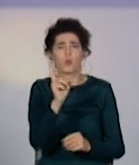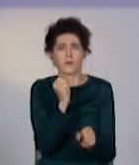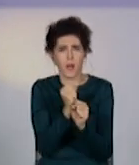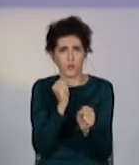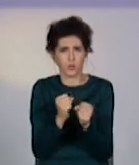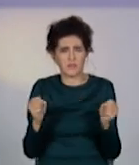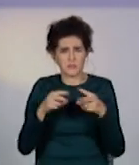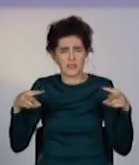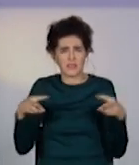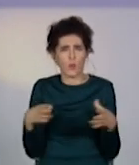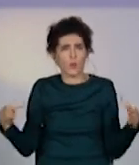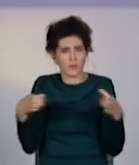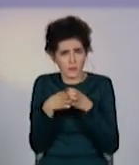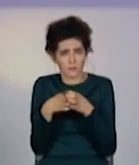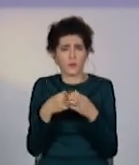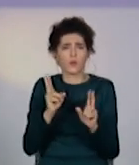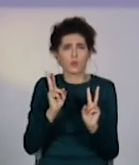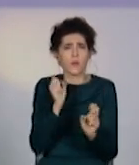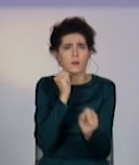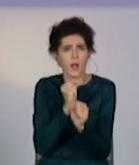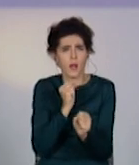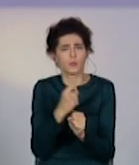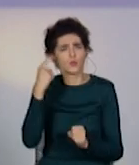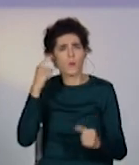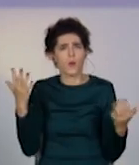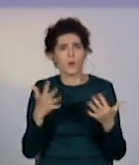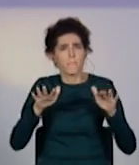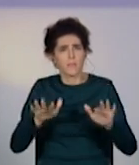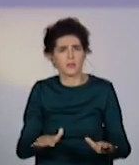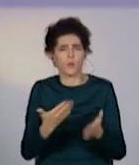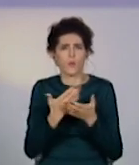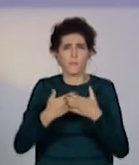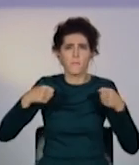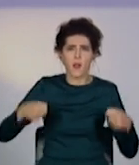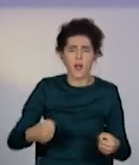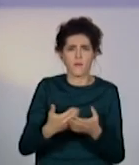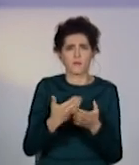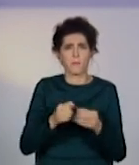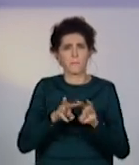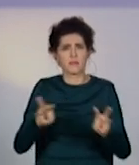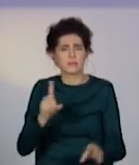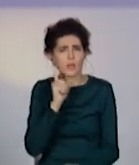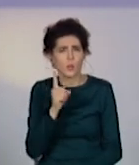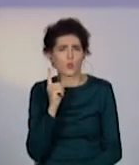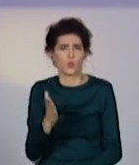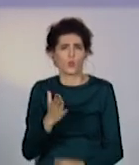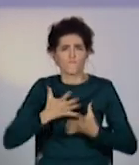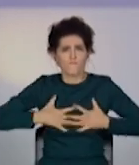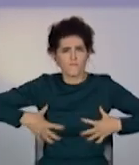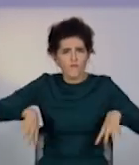тематиці, дійшли висновку, що ті пропозиції, які подав Володимир Олександрович Зеленський разом